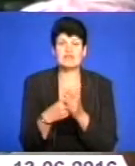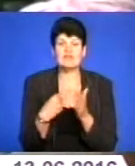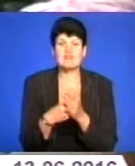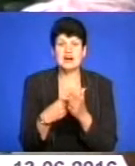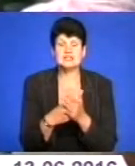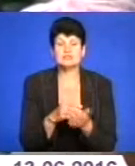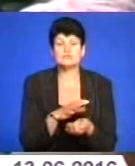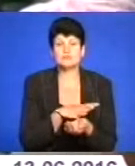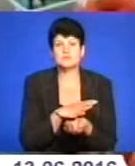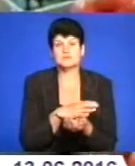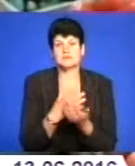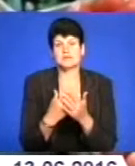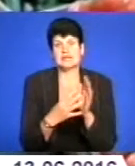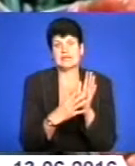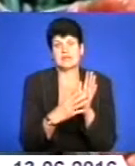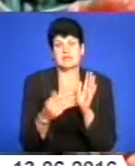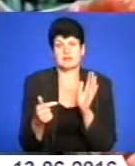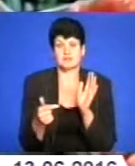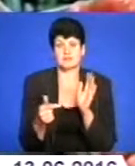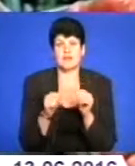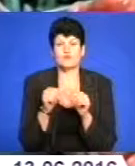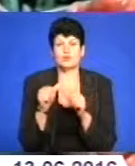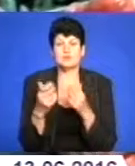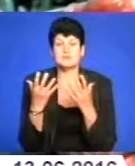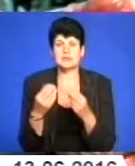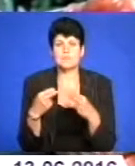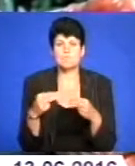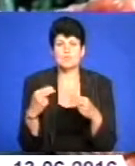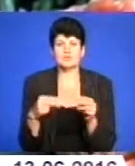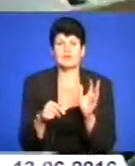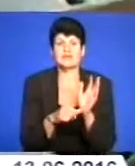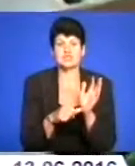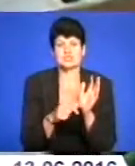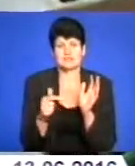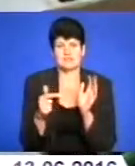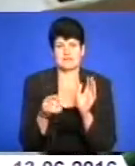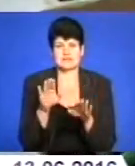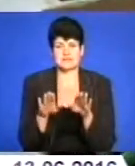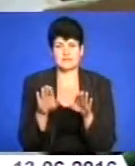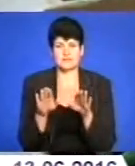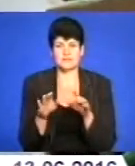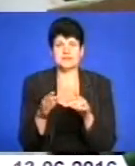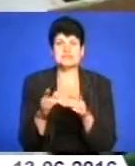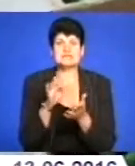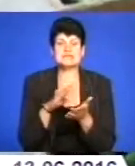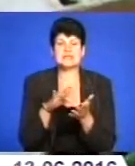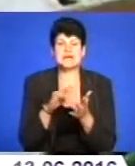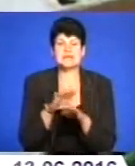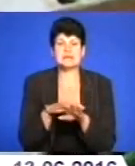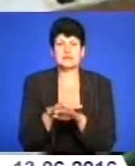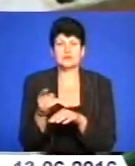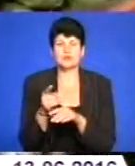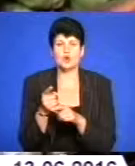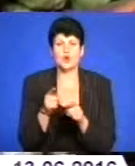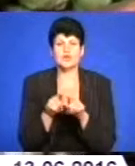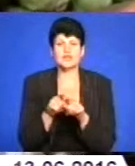овочів не перевищувала 9 гривень. А в окремі дні продавали їх і по 6 гривень за кілограм. На центральний ринок Тернополя огірки в